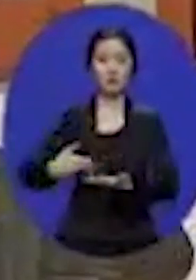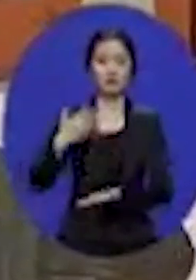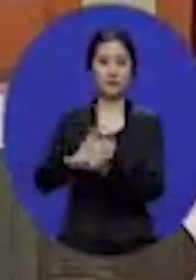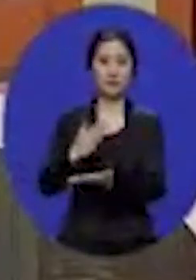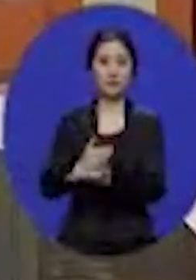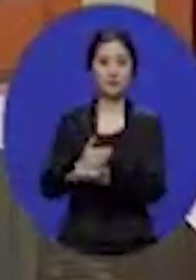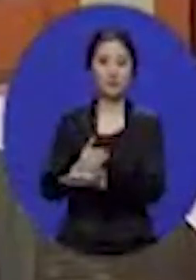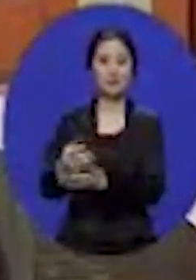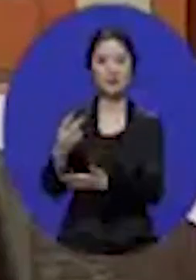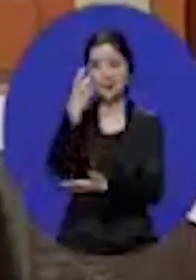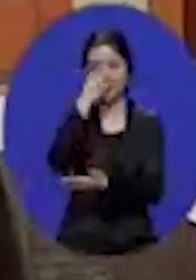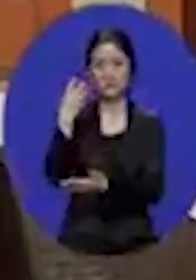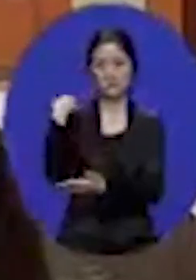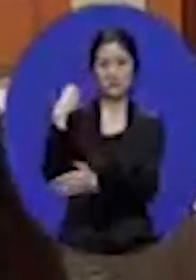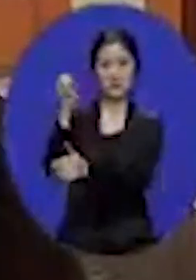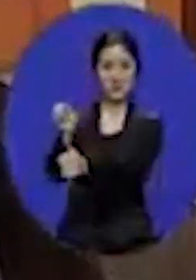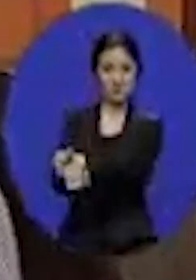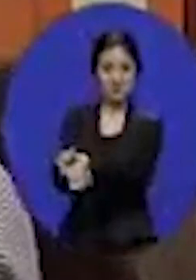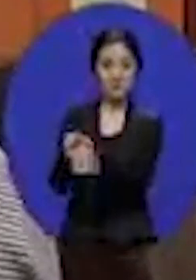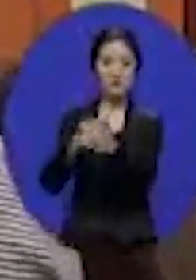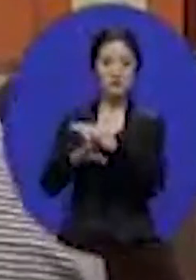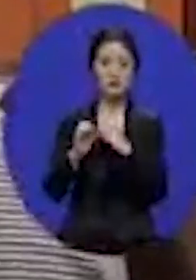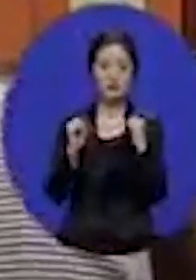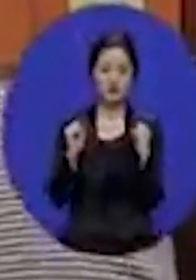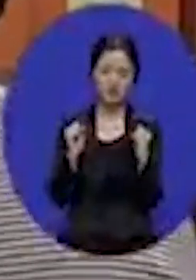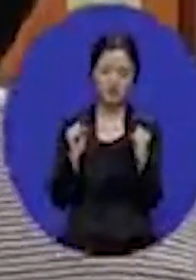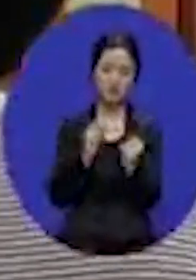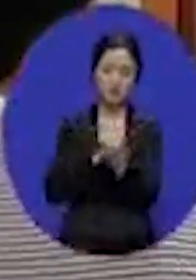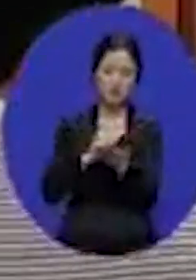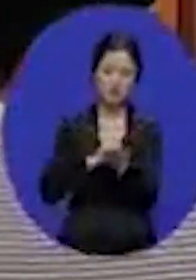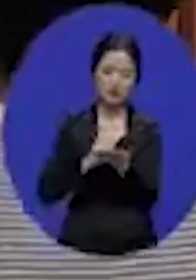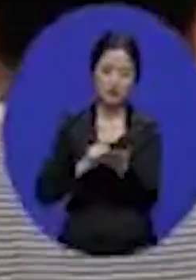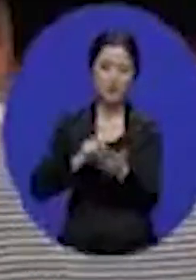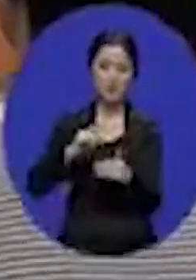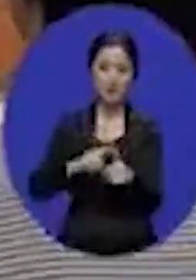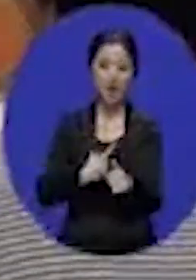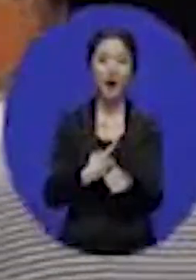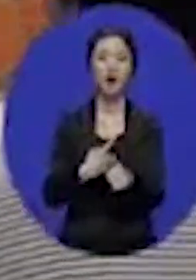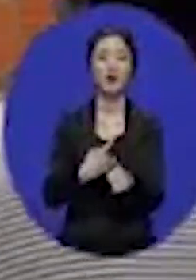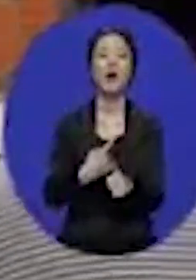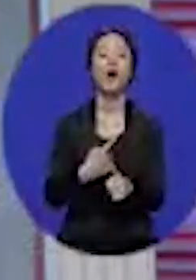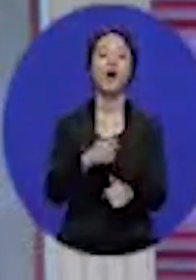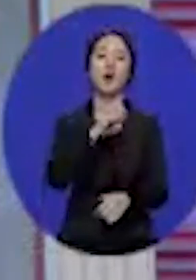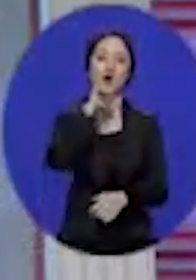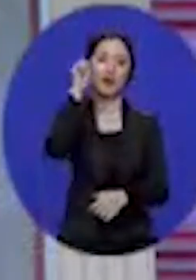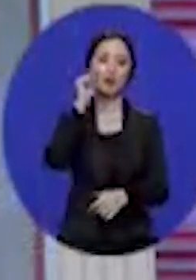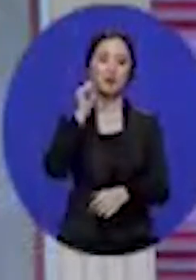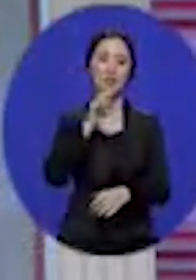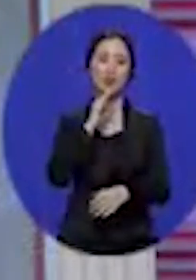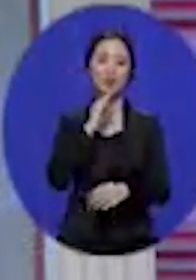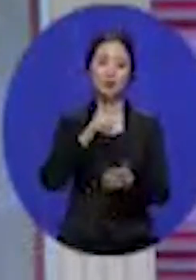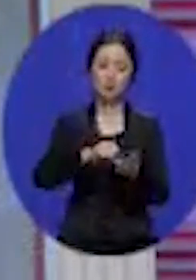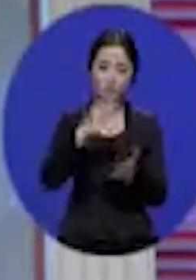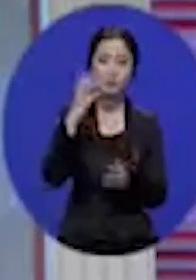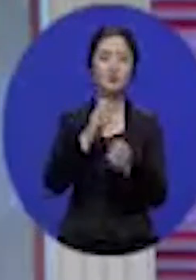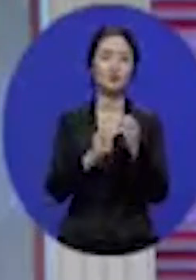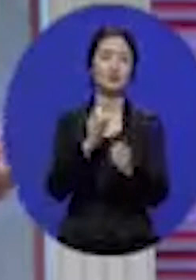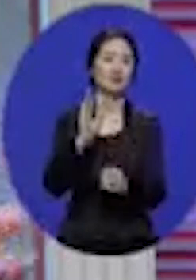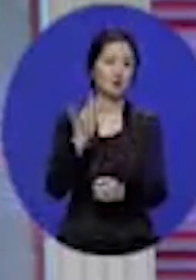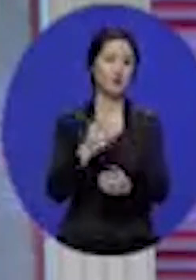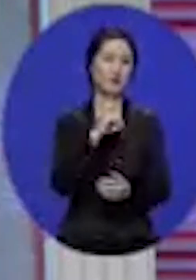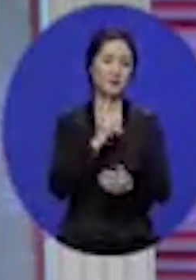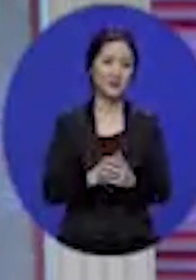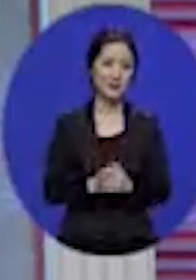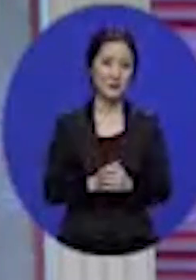글을 써서 그 대작들이 나왔다는 거예요. 우리나라 작가 중에 이회수 씨 아시죠? 네. 이 양반도 노는 걸